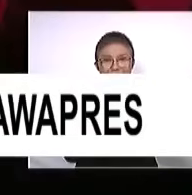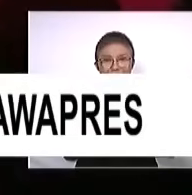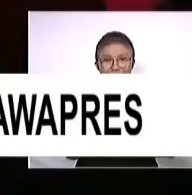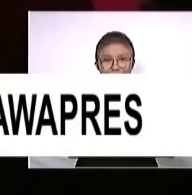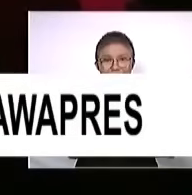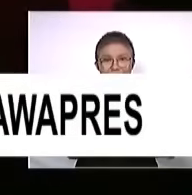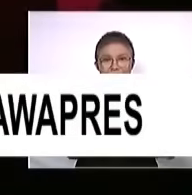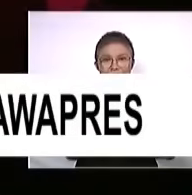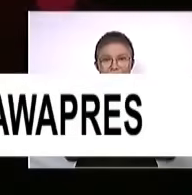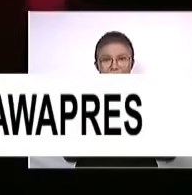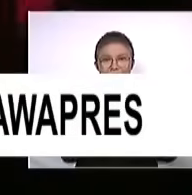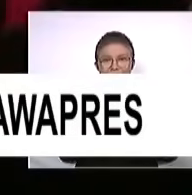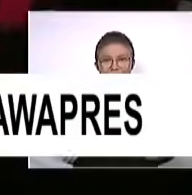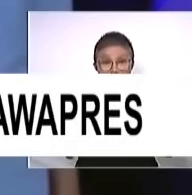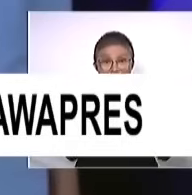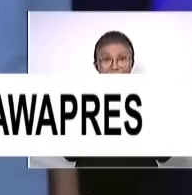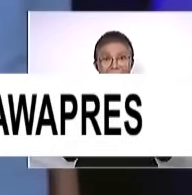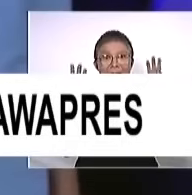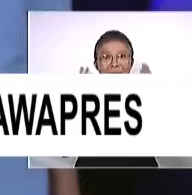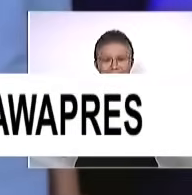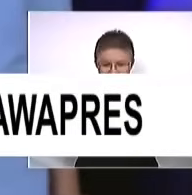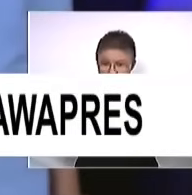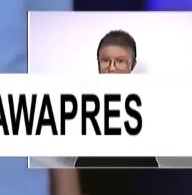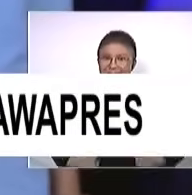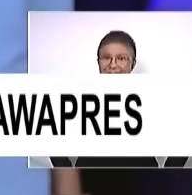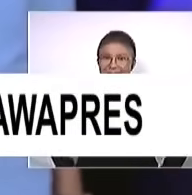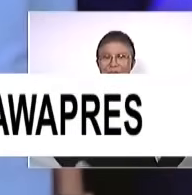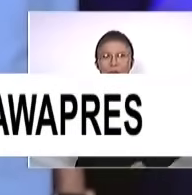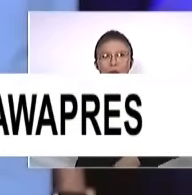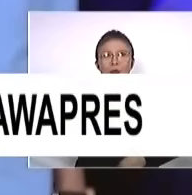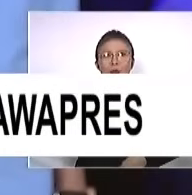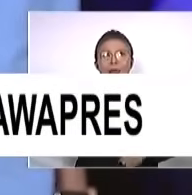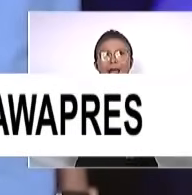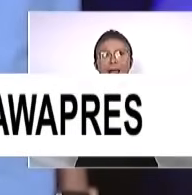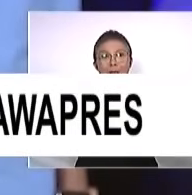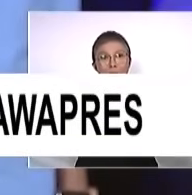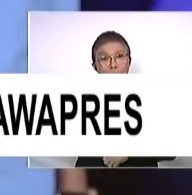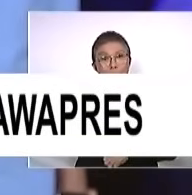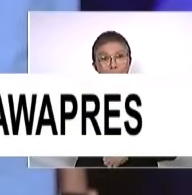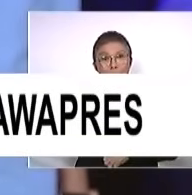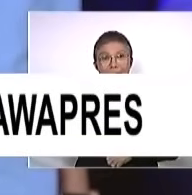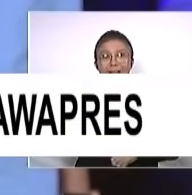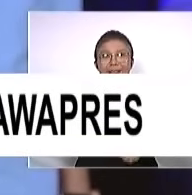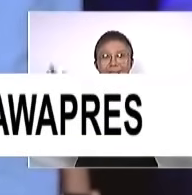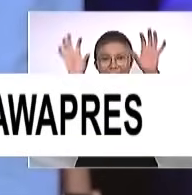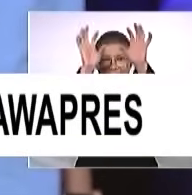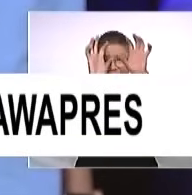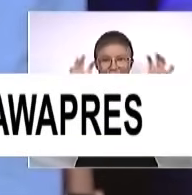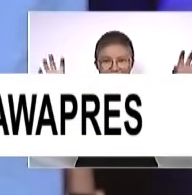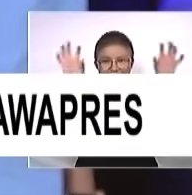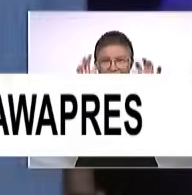mengetahui definisi-definisi itu oleh karena itu ke depan perdebatannya harus ditingkatkan ee pertanyaannya juga harus apa namanya